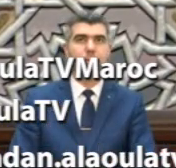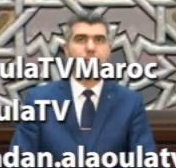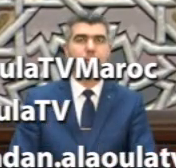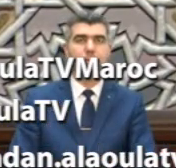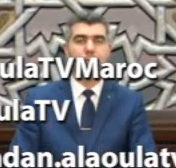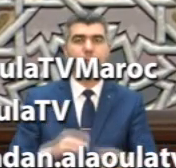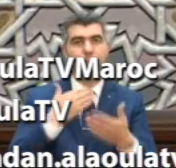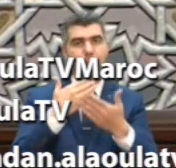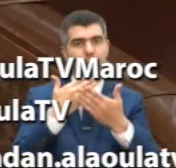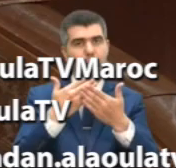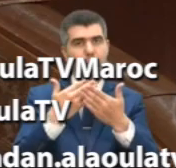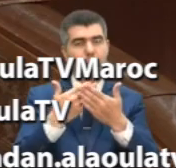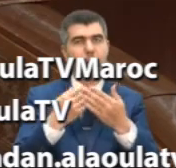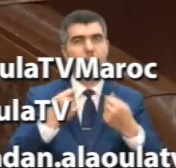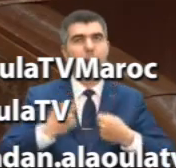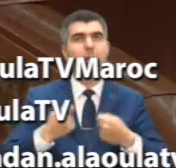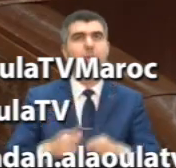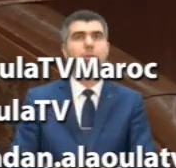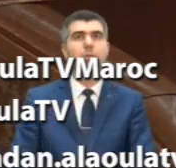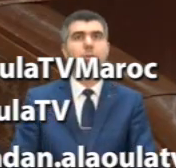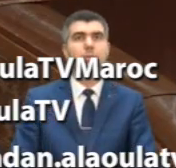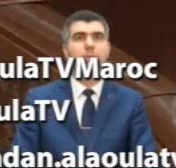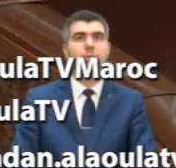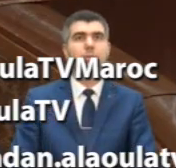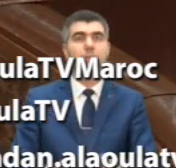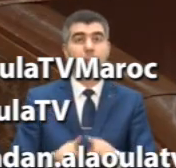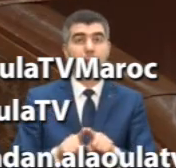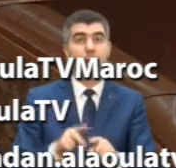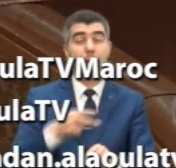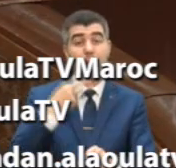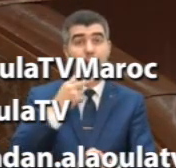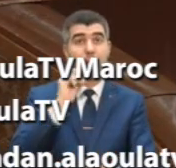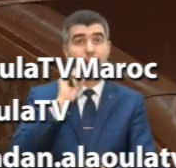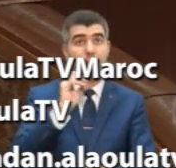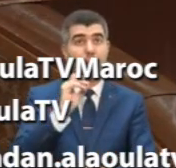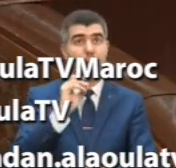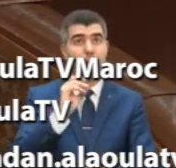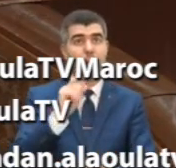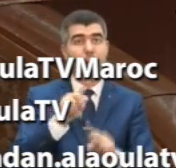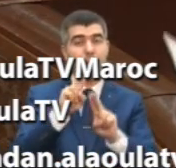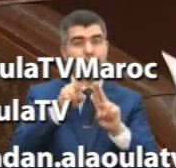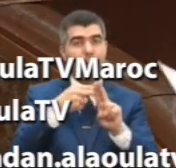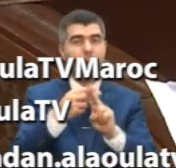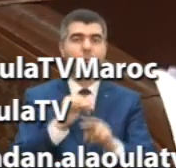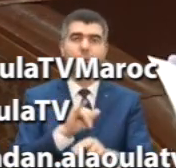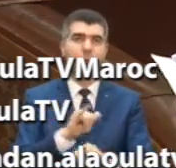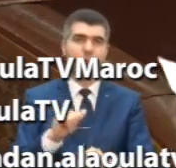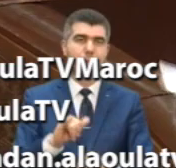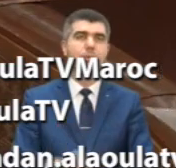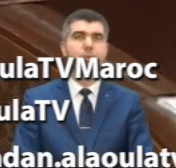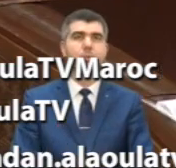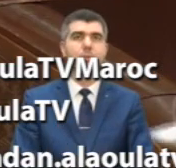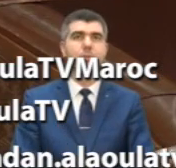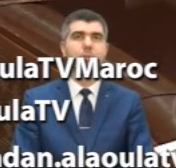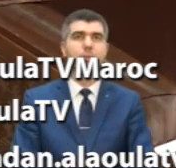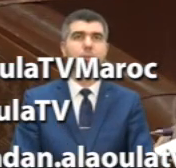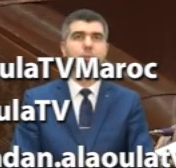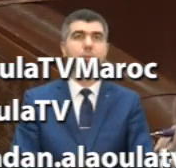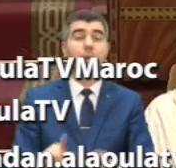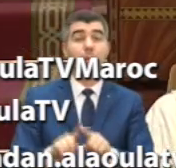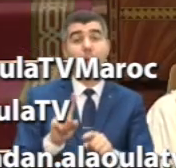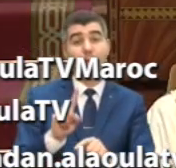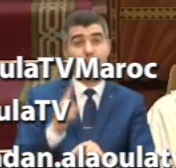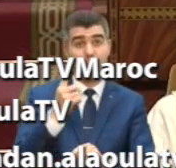شكرا السيده الرئيسه. انا بناء على كلام السيده الرئيسه ما غاديش نرد، لكن بغيت نقول بانه اولا